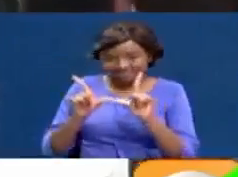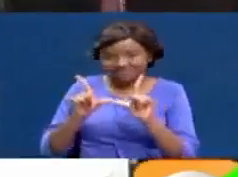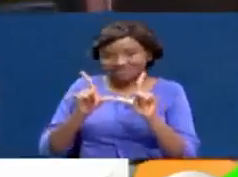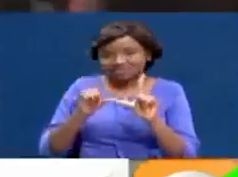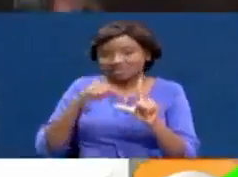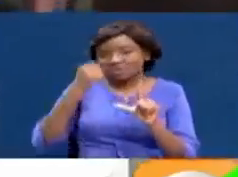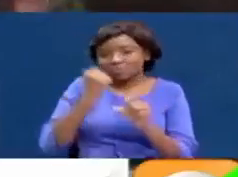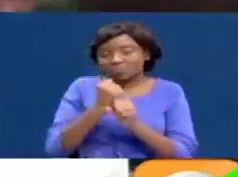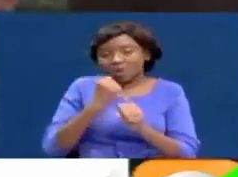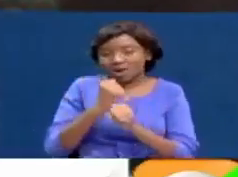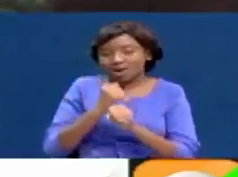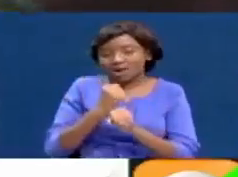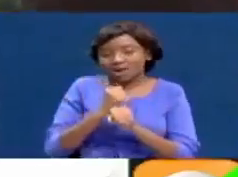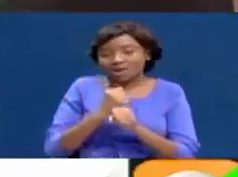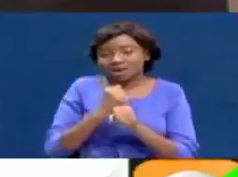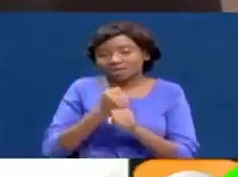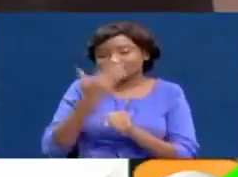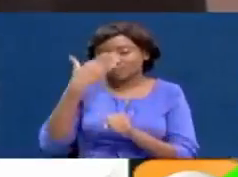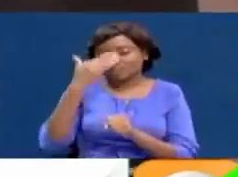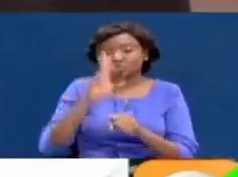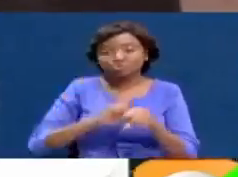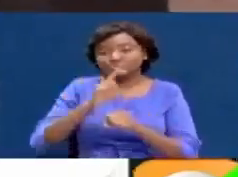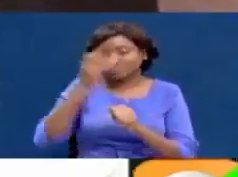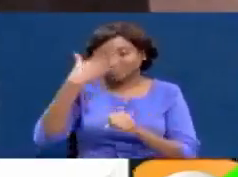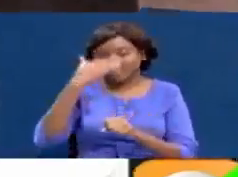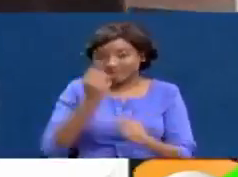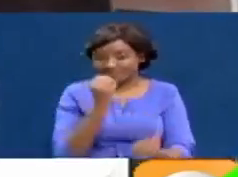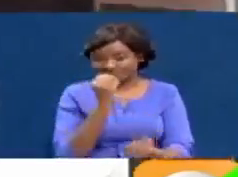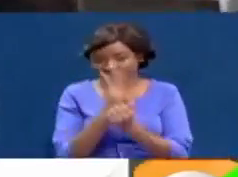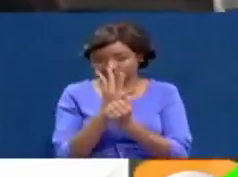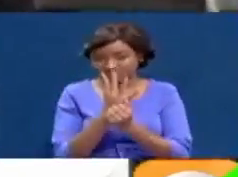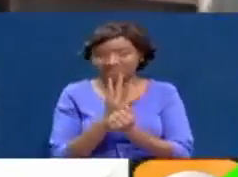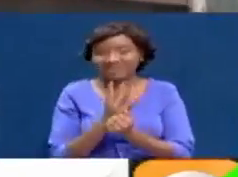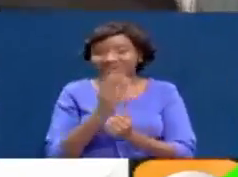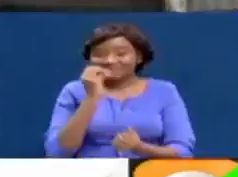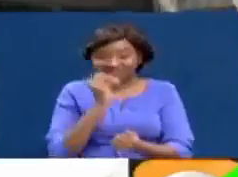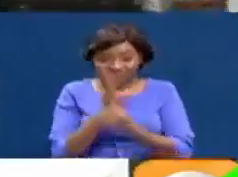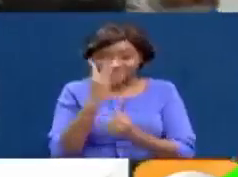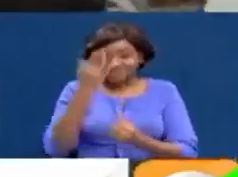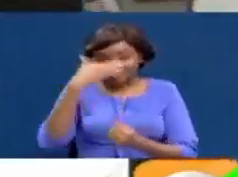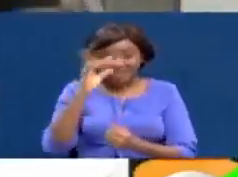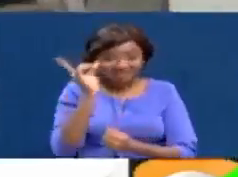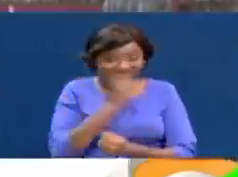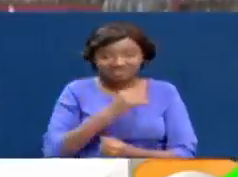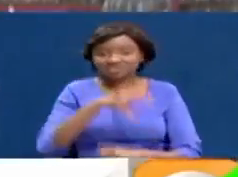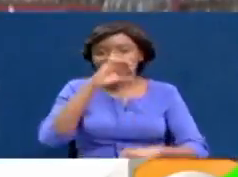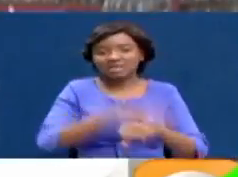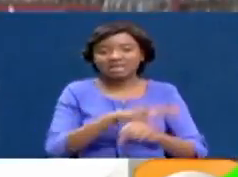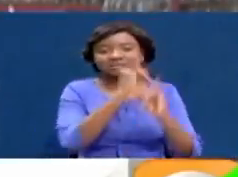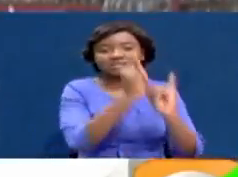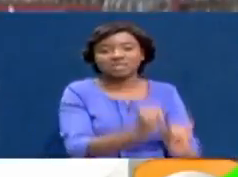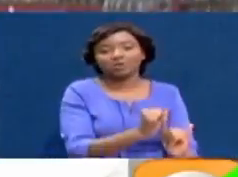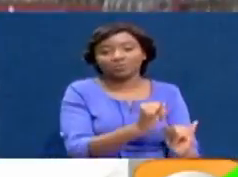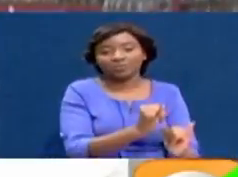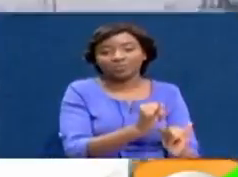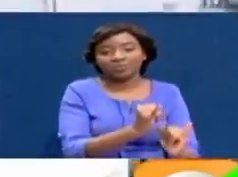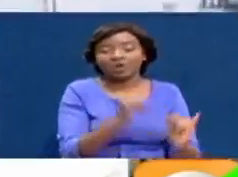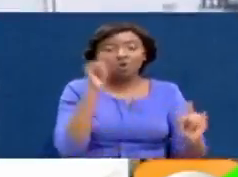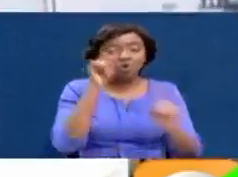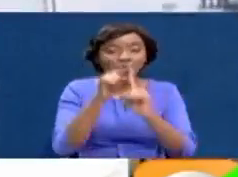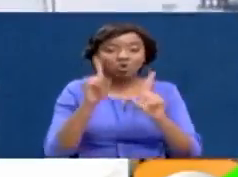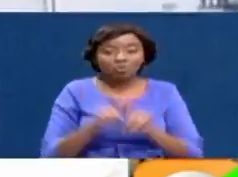kwa muda wa siku 14 huku madereva wakihitajika kuchukua upya baada ya muda huo. Na ili